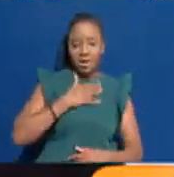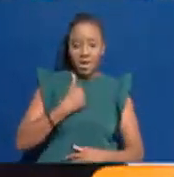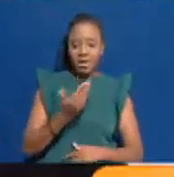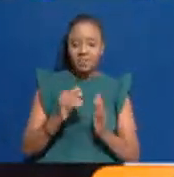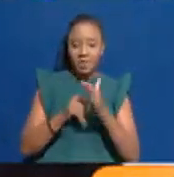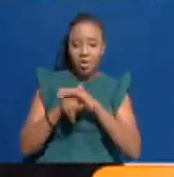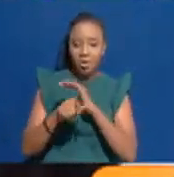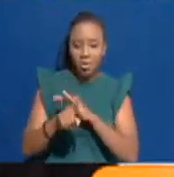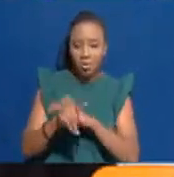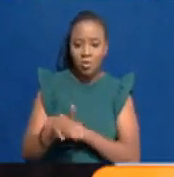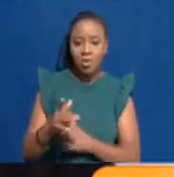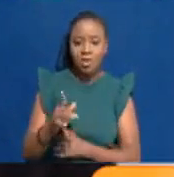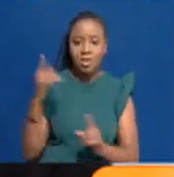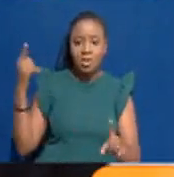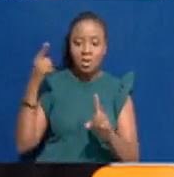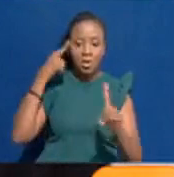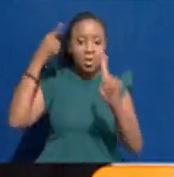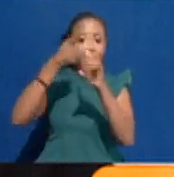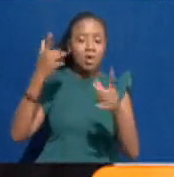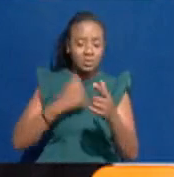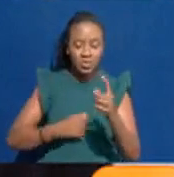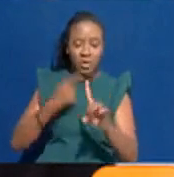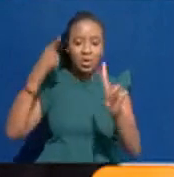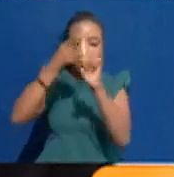to take game by game, and